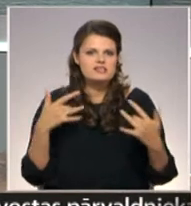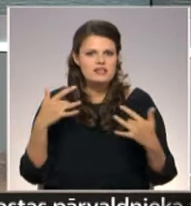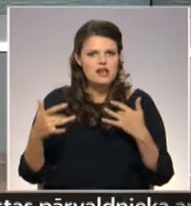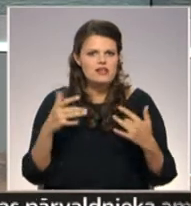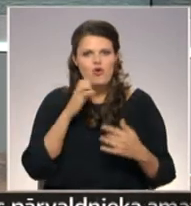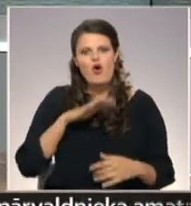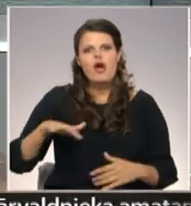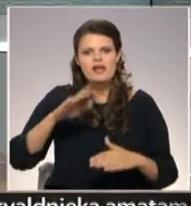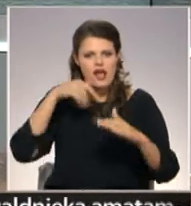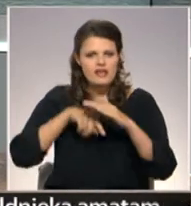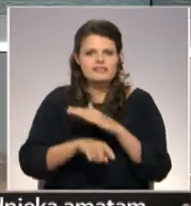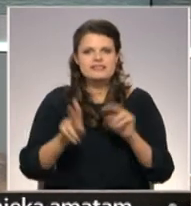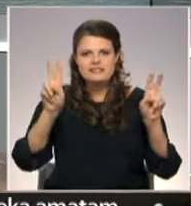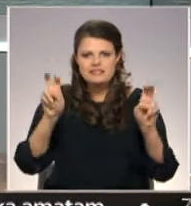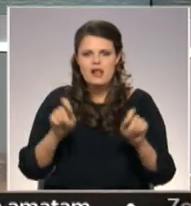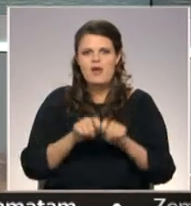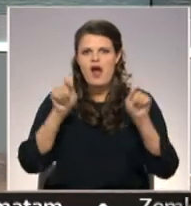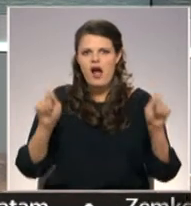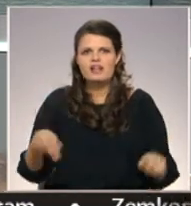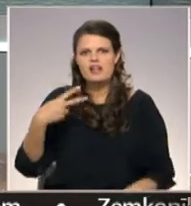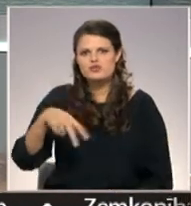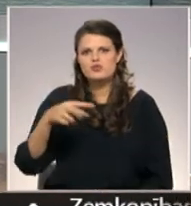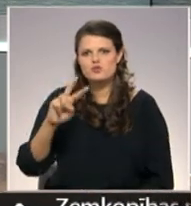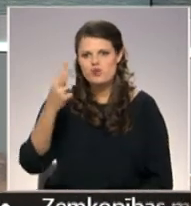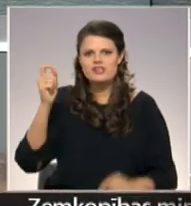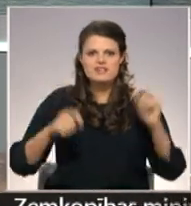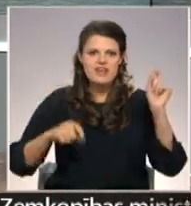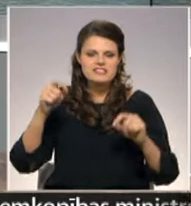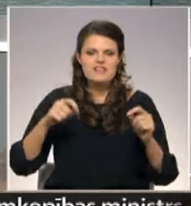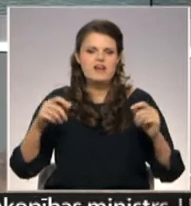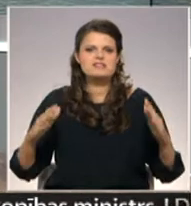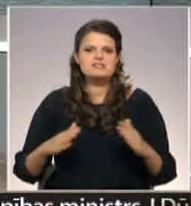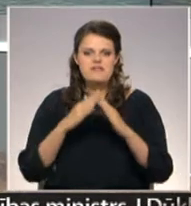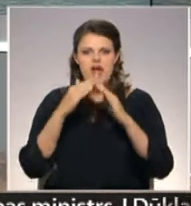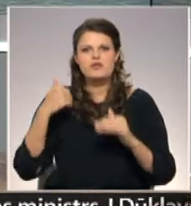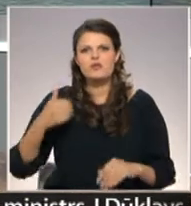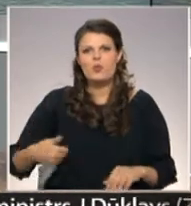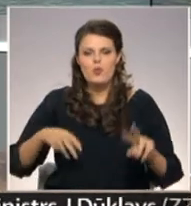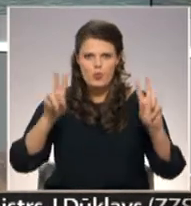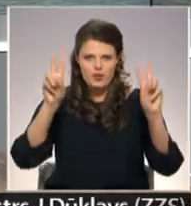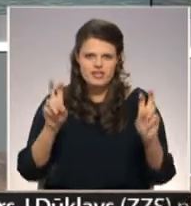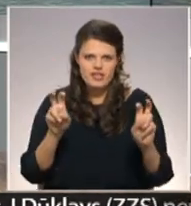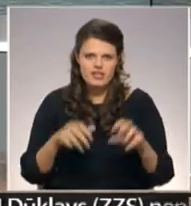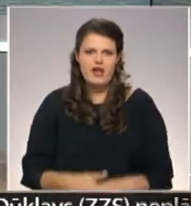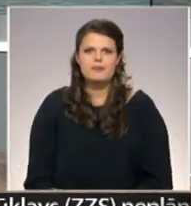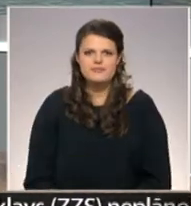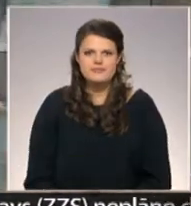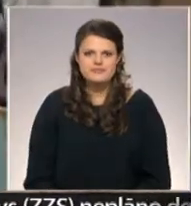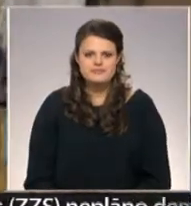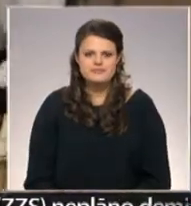Teiksmēnā okeāna dzelmē tika atklāts 22. Festivāls dzīves Kuldīgā vairākstās Skrunas televīzija.